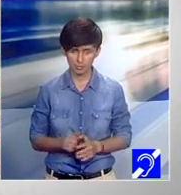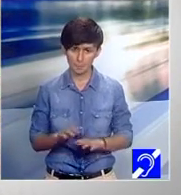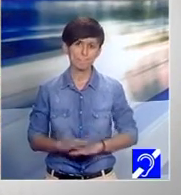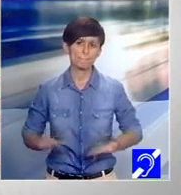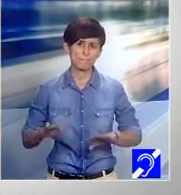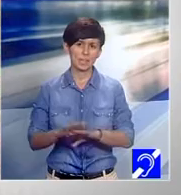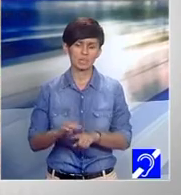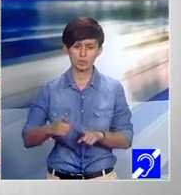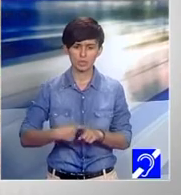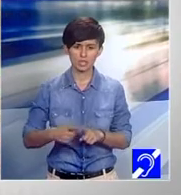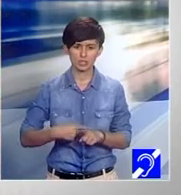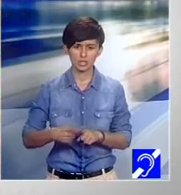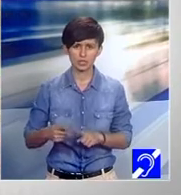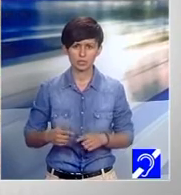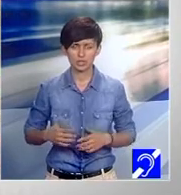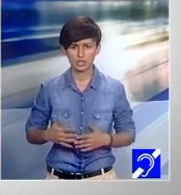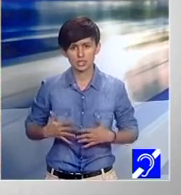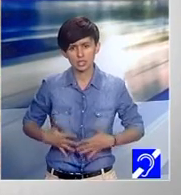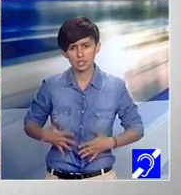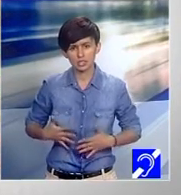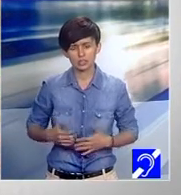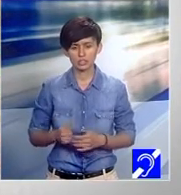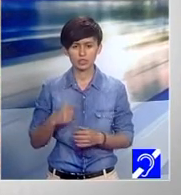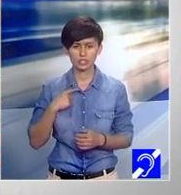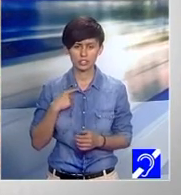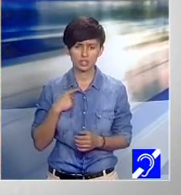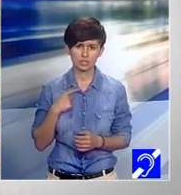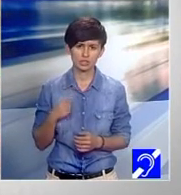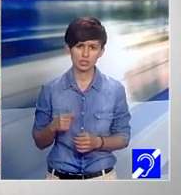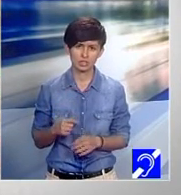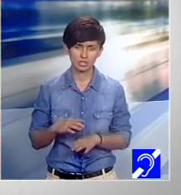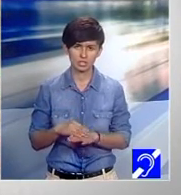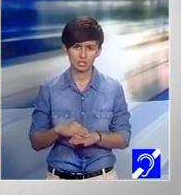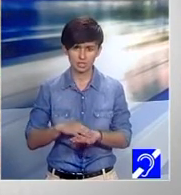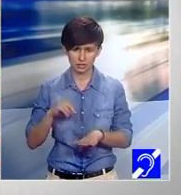din Slovacia ajunge să fie de 4 cazuri la 2.700 de nașteri.